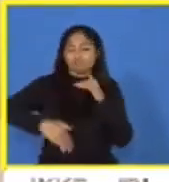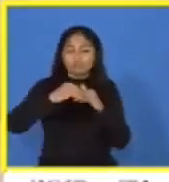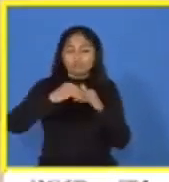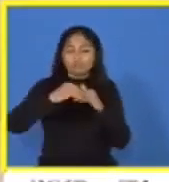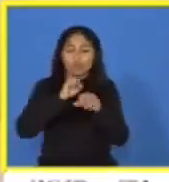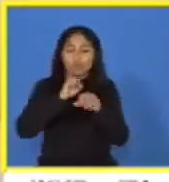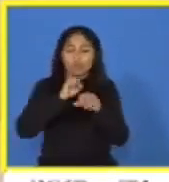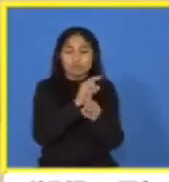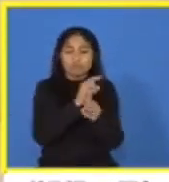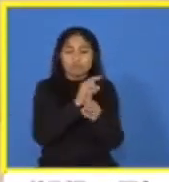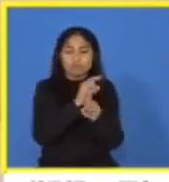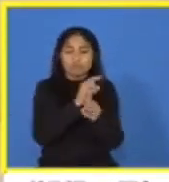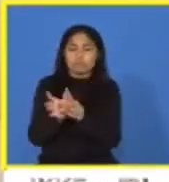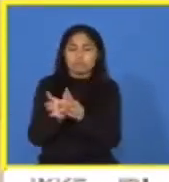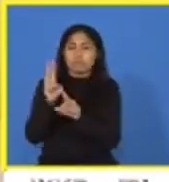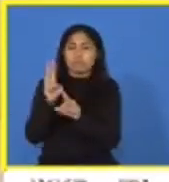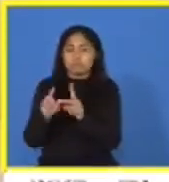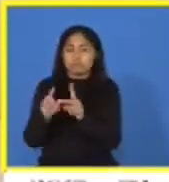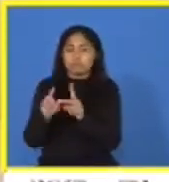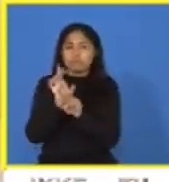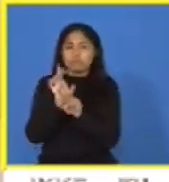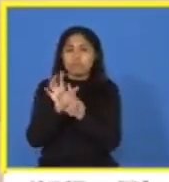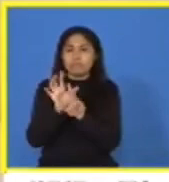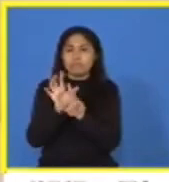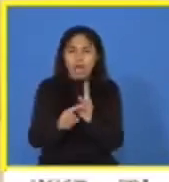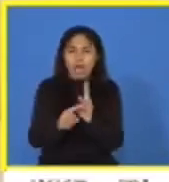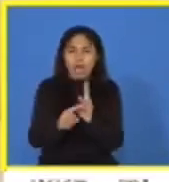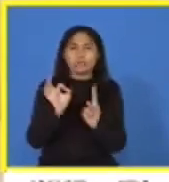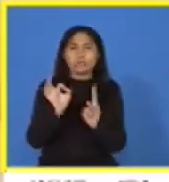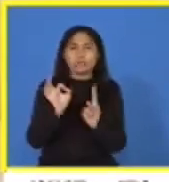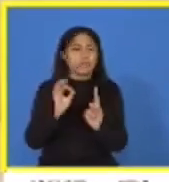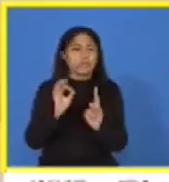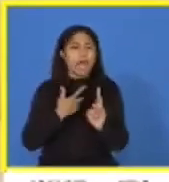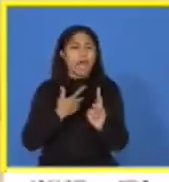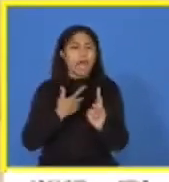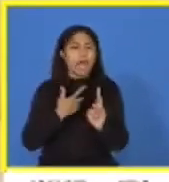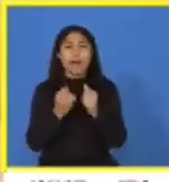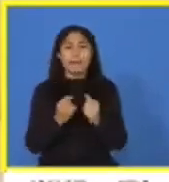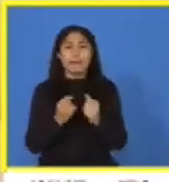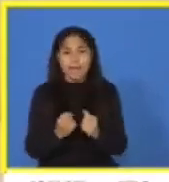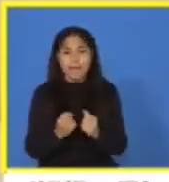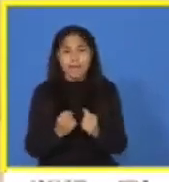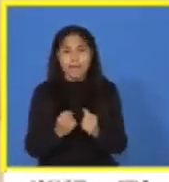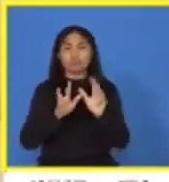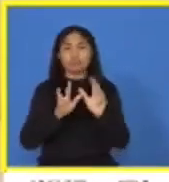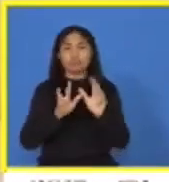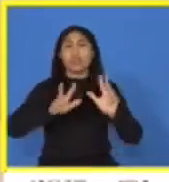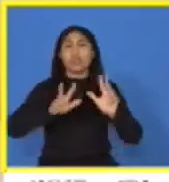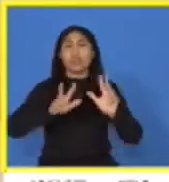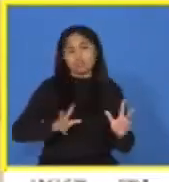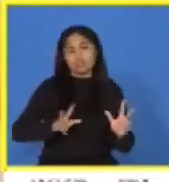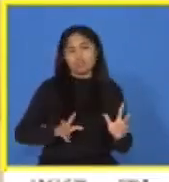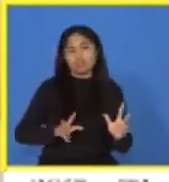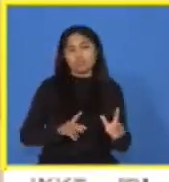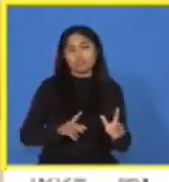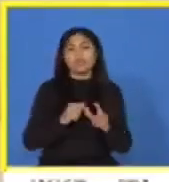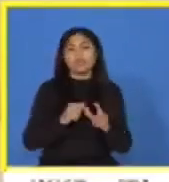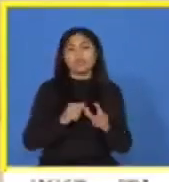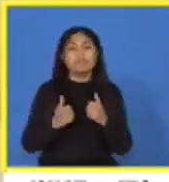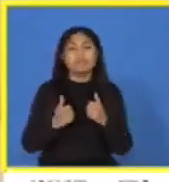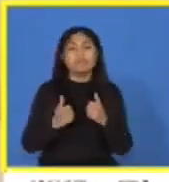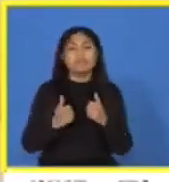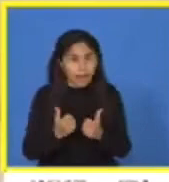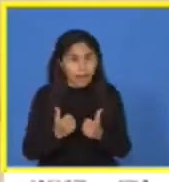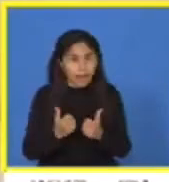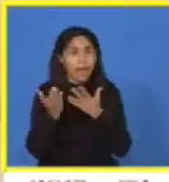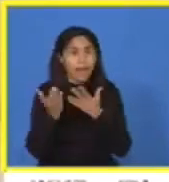yang kita tidak inginkan itu terjadi di Nusa Tenggara Timur. Nah, terkait dengan kesiapan layanan